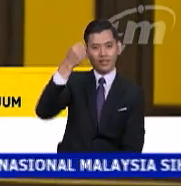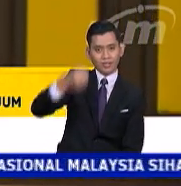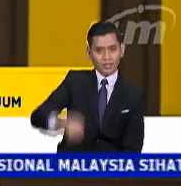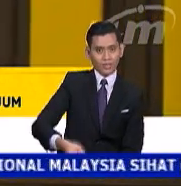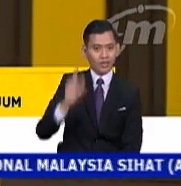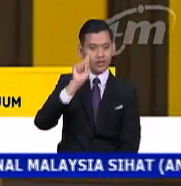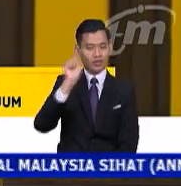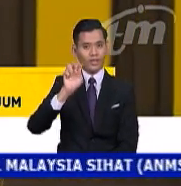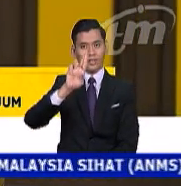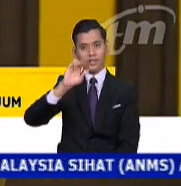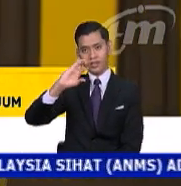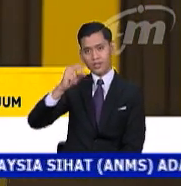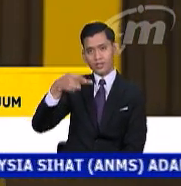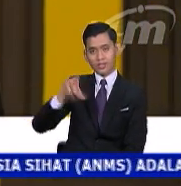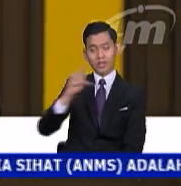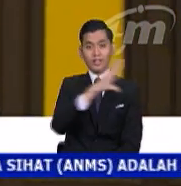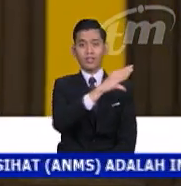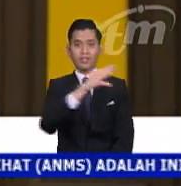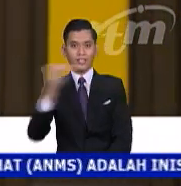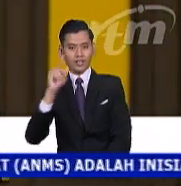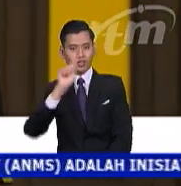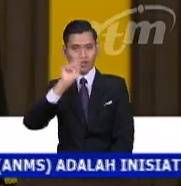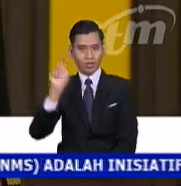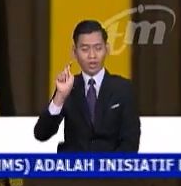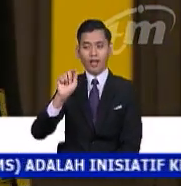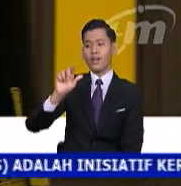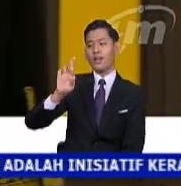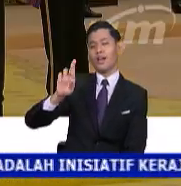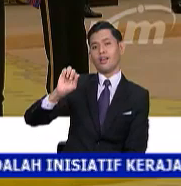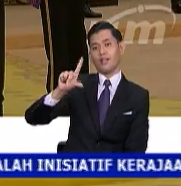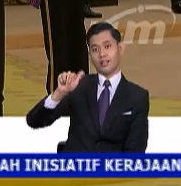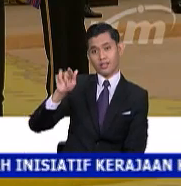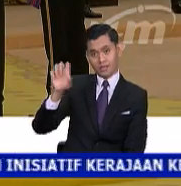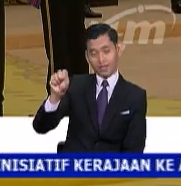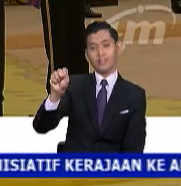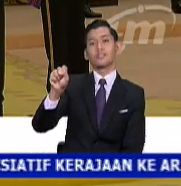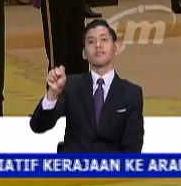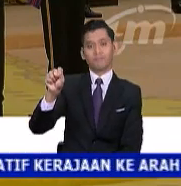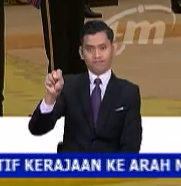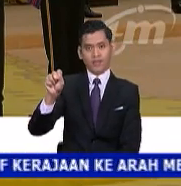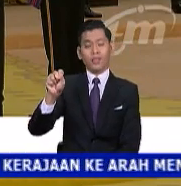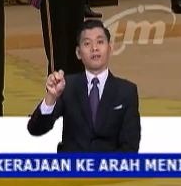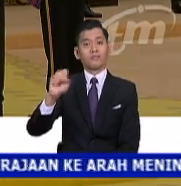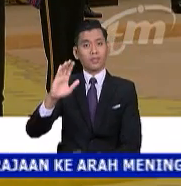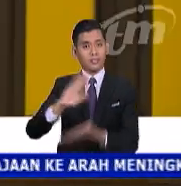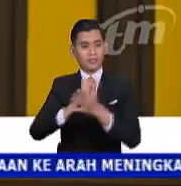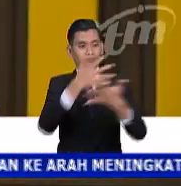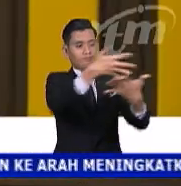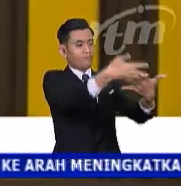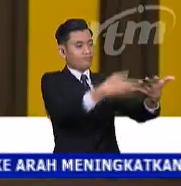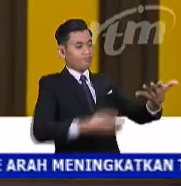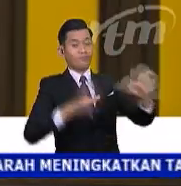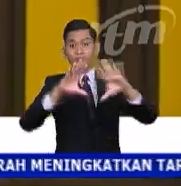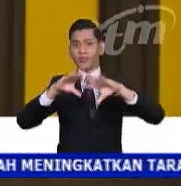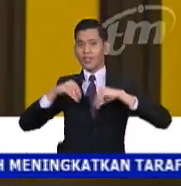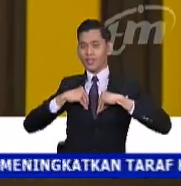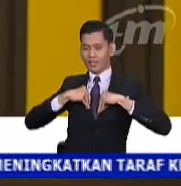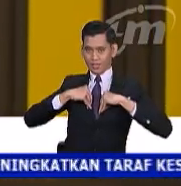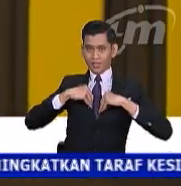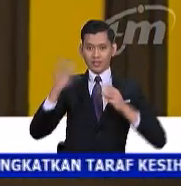dan bekas pengerusi kumpulan Felda Tun Raja Muhammad alias Raja Muhammad Ali mendahului senarai penerima dengan